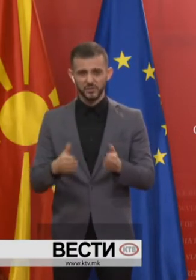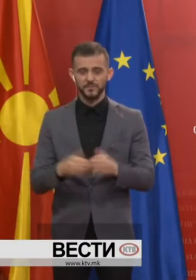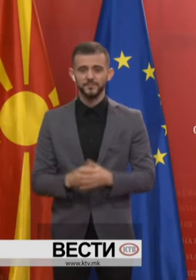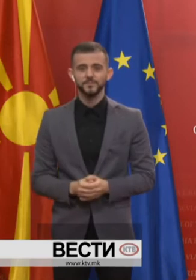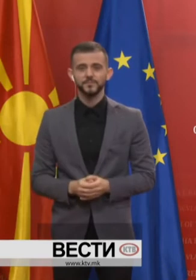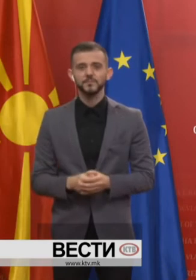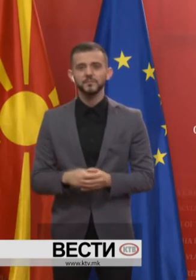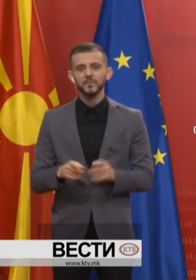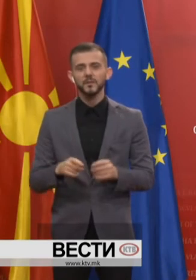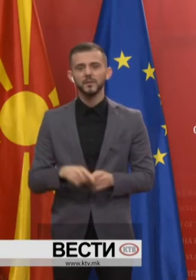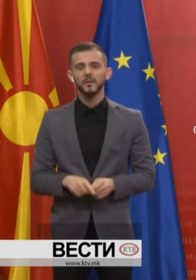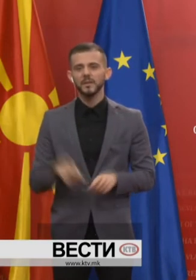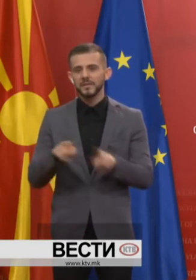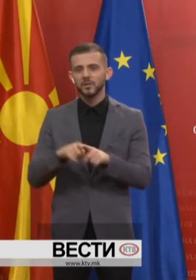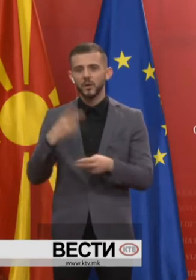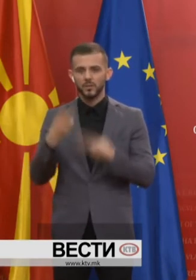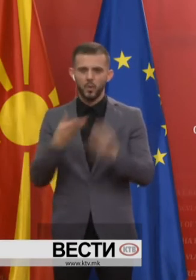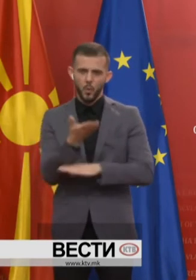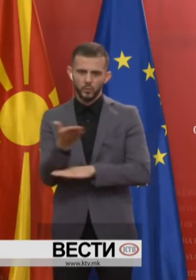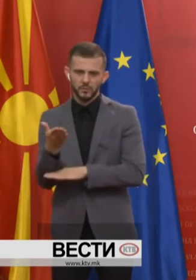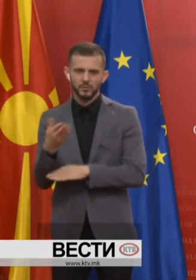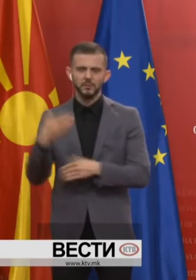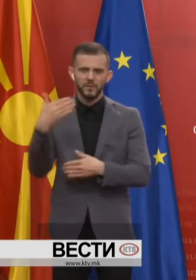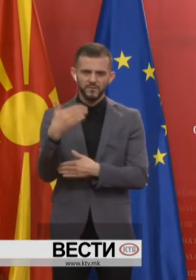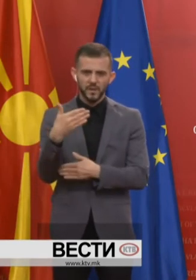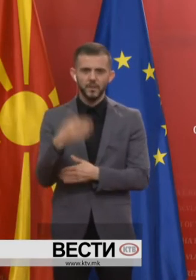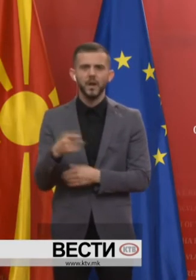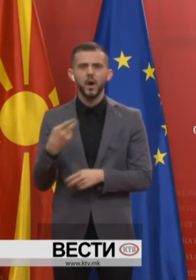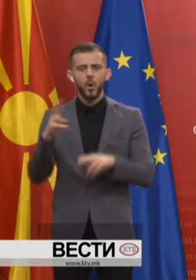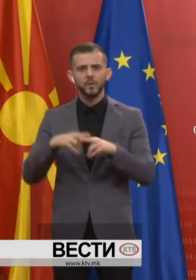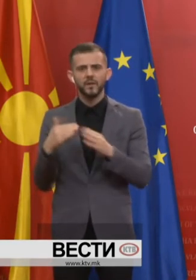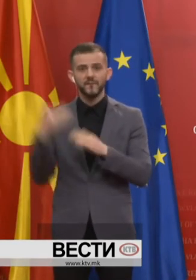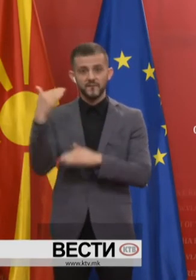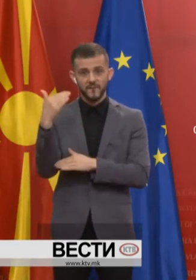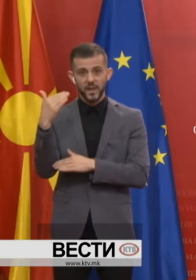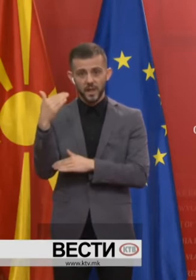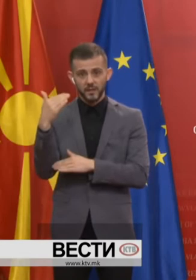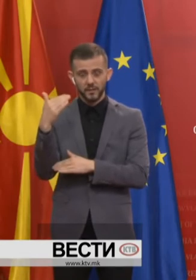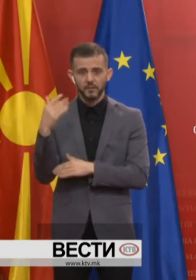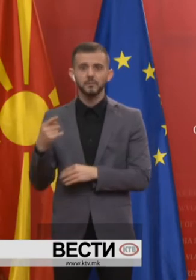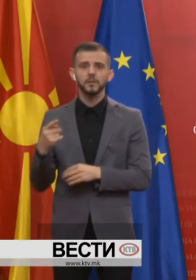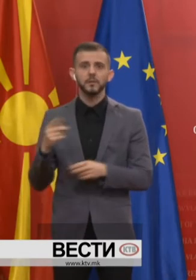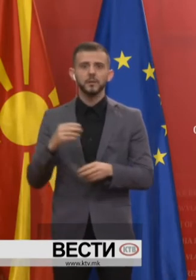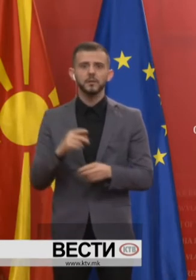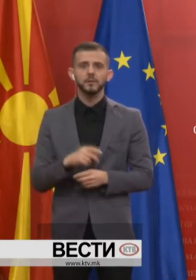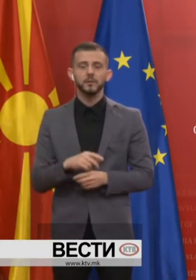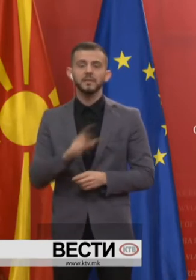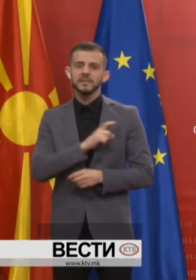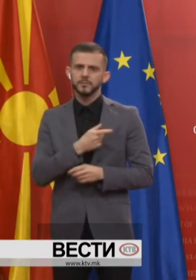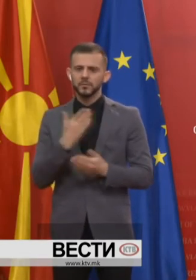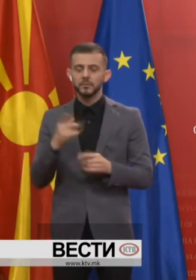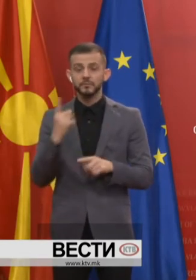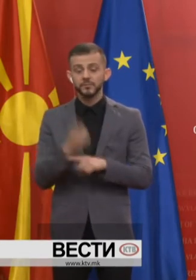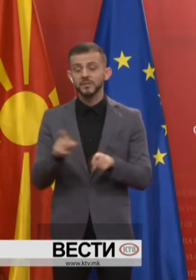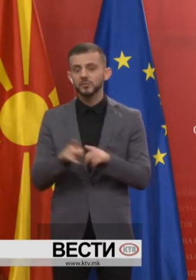Покрај контролите на угостителските објекти и на трговците, со одлука на влада, Државниот пазарен инспекторат е задолжен да ги контролира